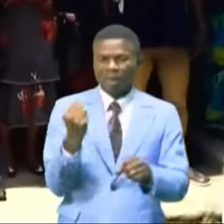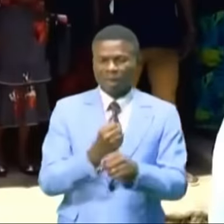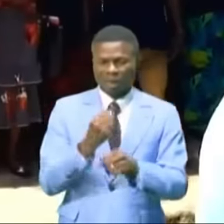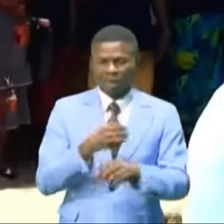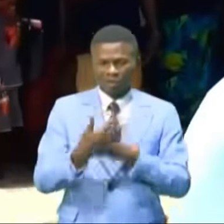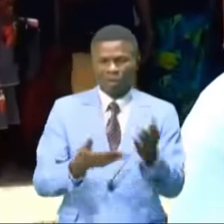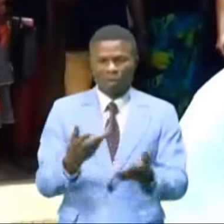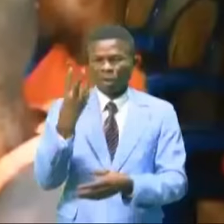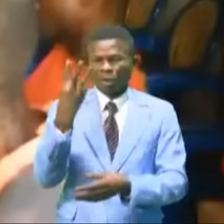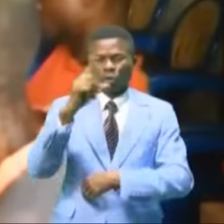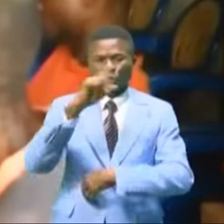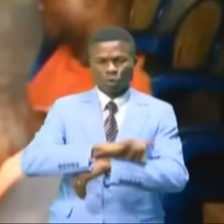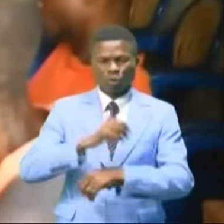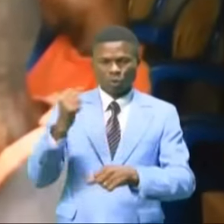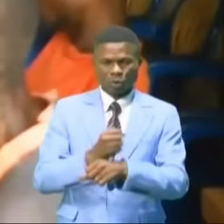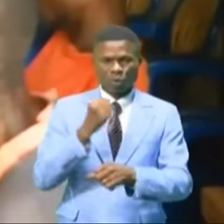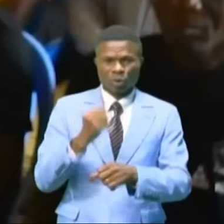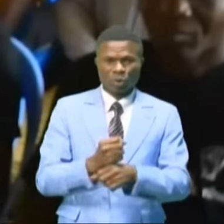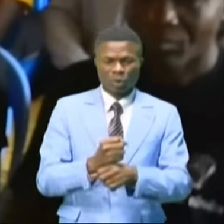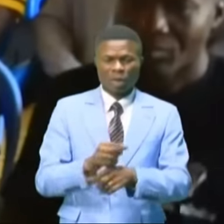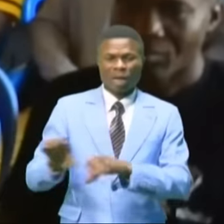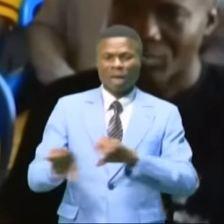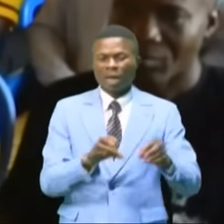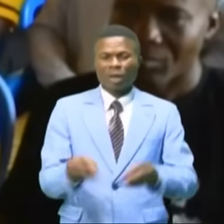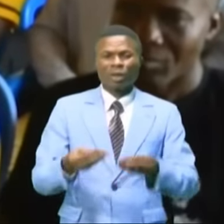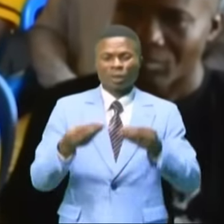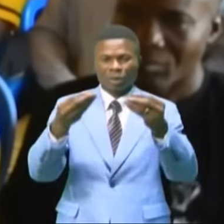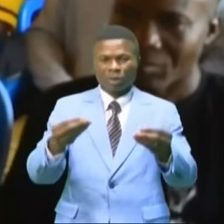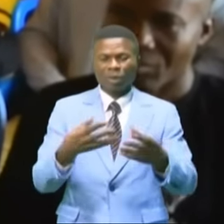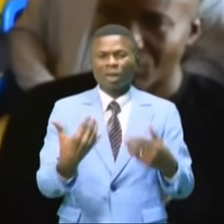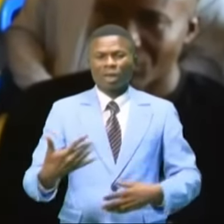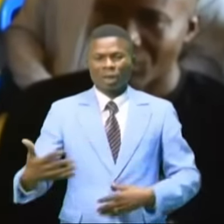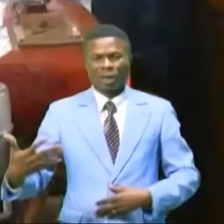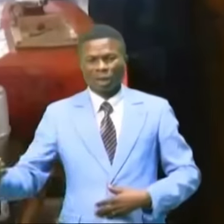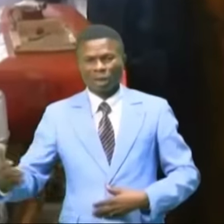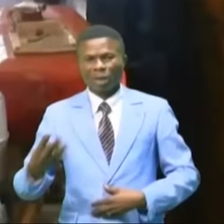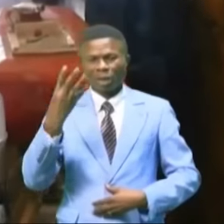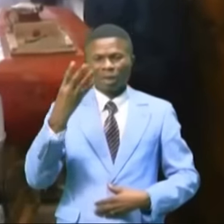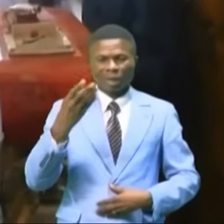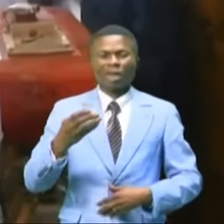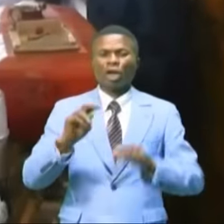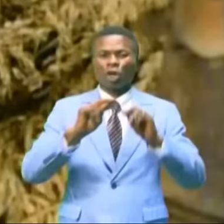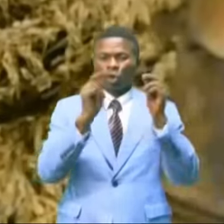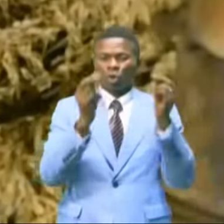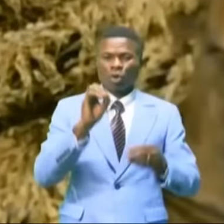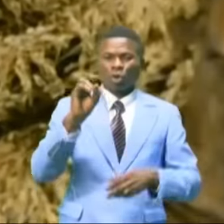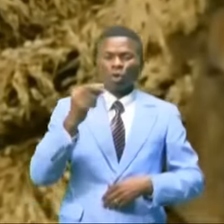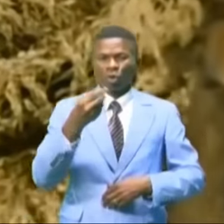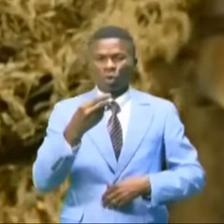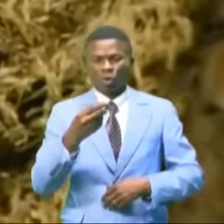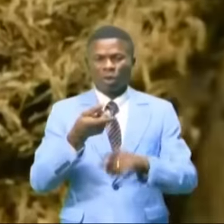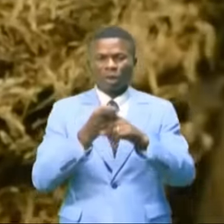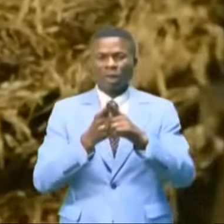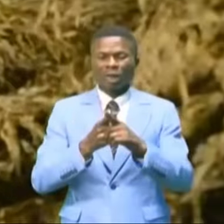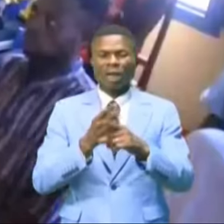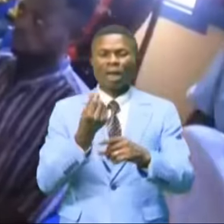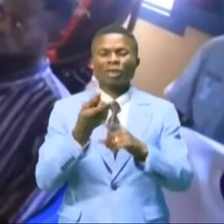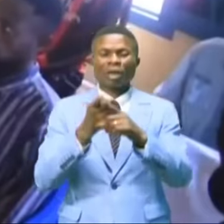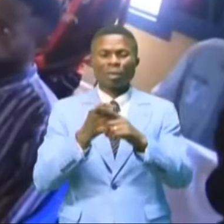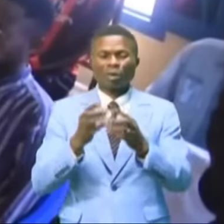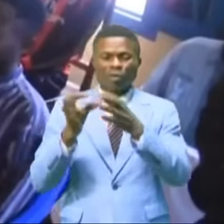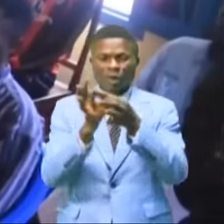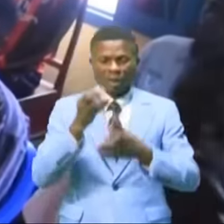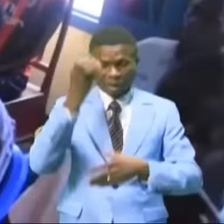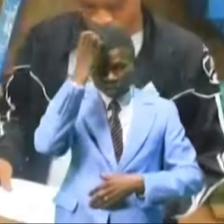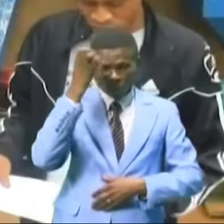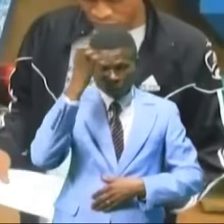pendant 3 jours des travaux que la cérémonie de remise des matériels aux 4 coopératives cofinancées par l'Union européenne s'est